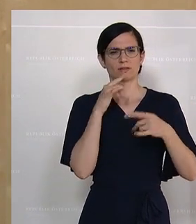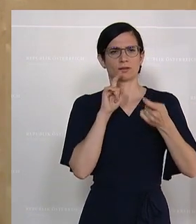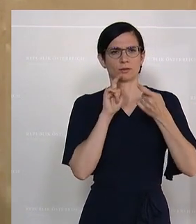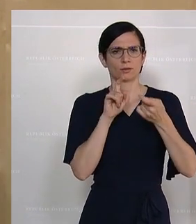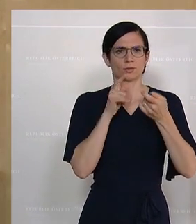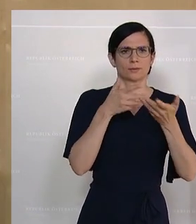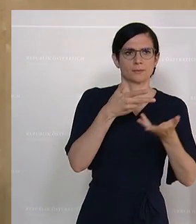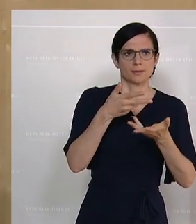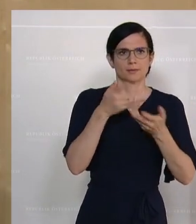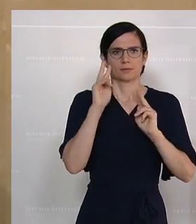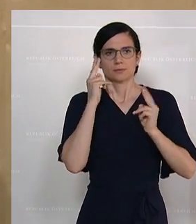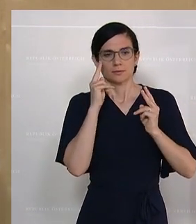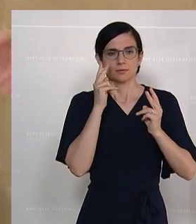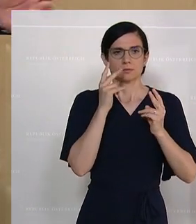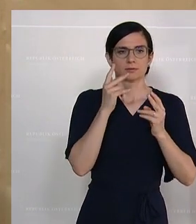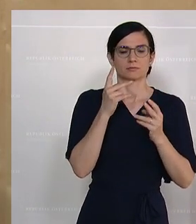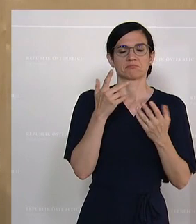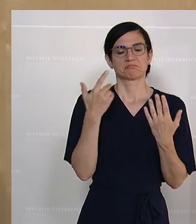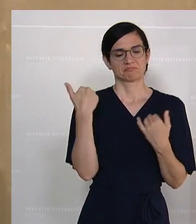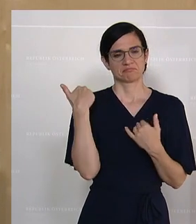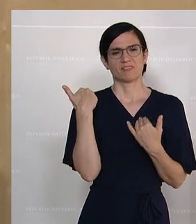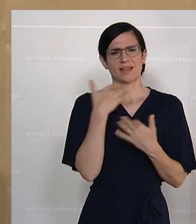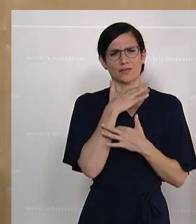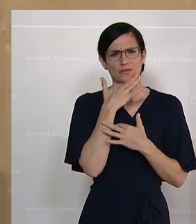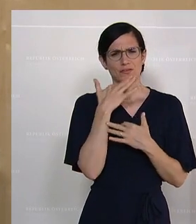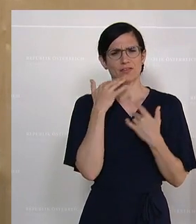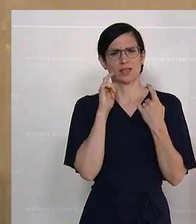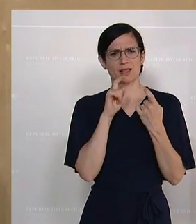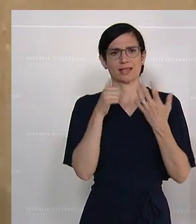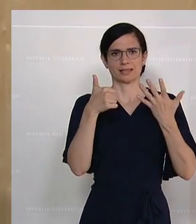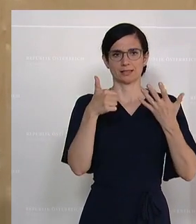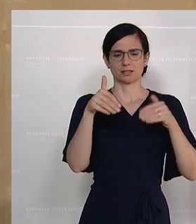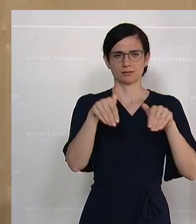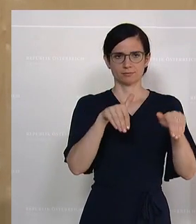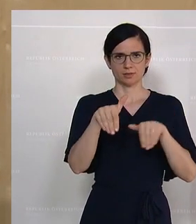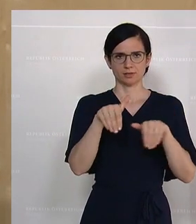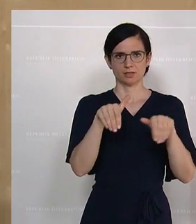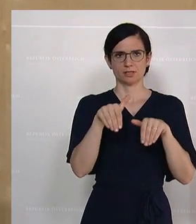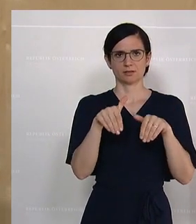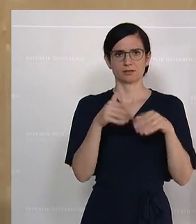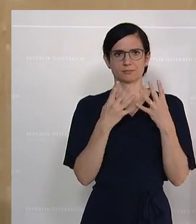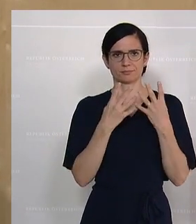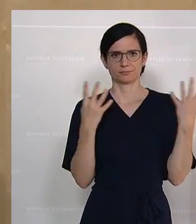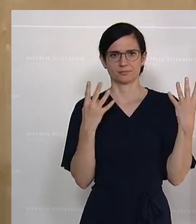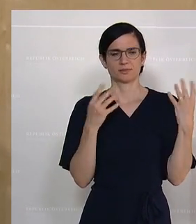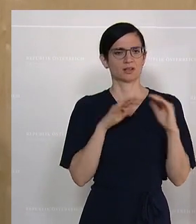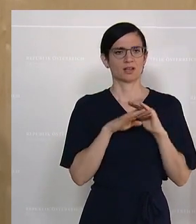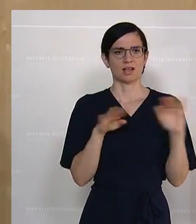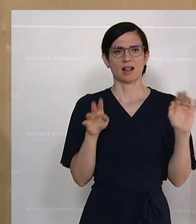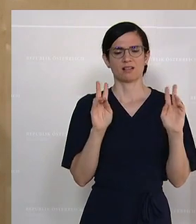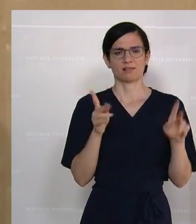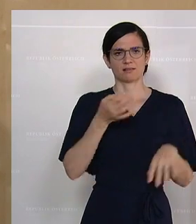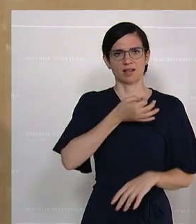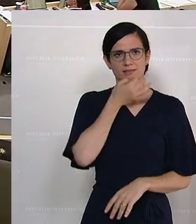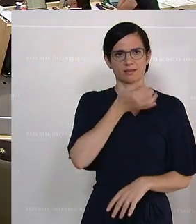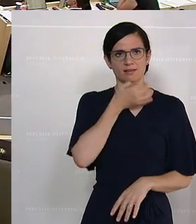nach dem um sechs ministerinnen minister mit mir sind hier die werden auch alle stellung nehmen können in